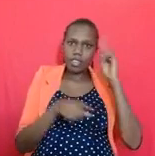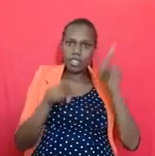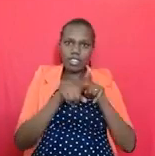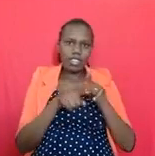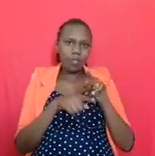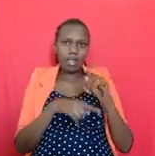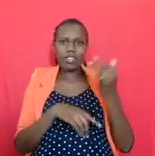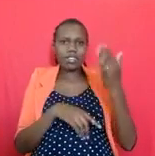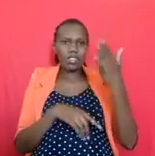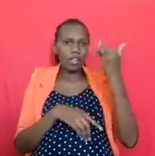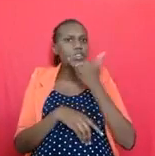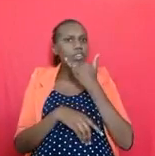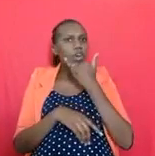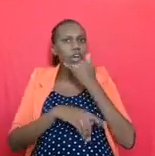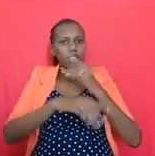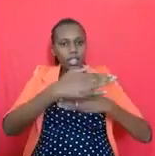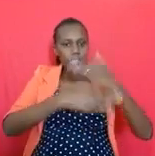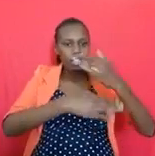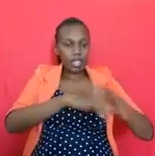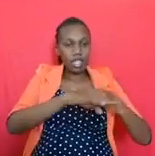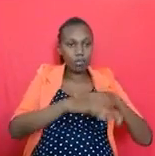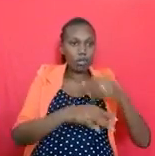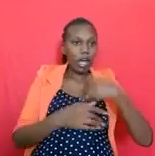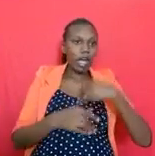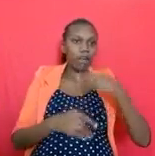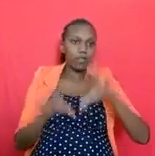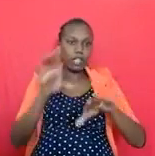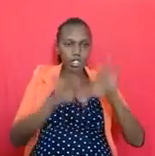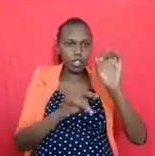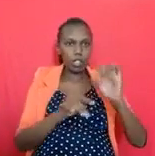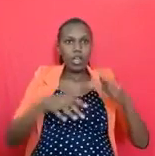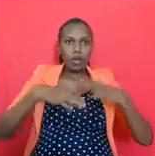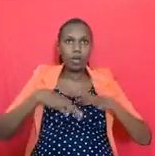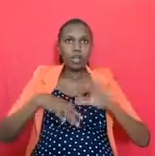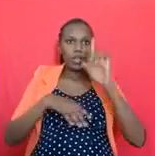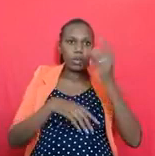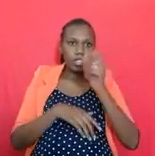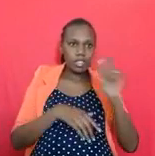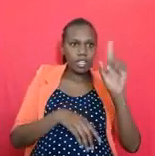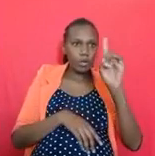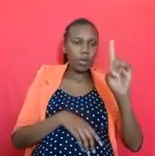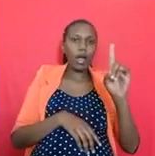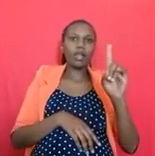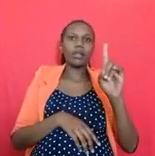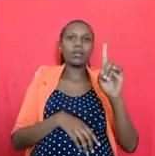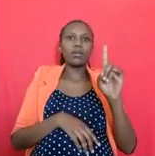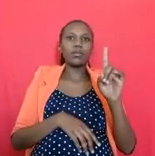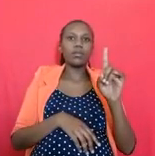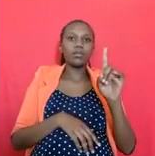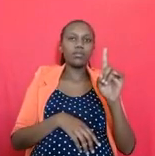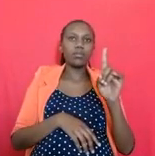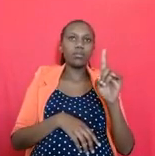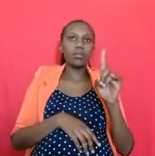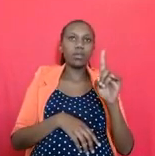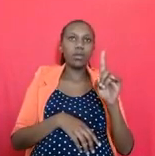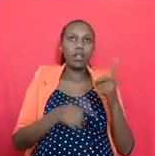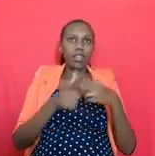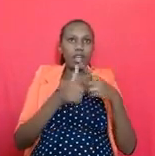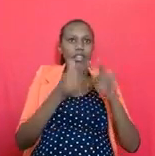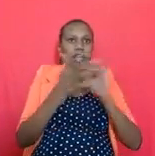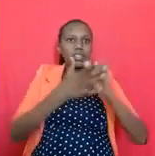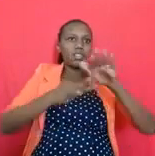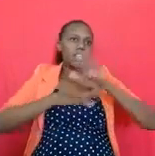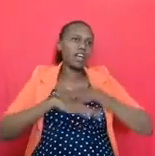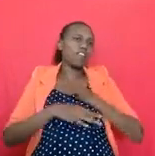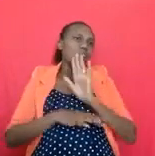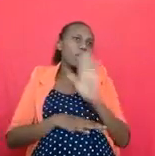kuligo hedege hili atoga adhurana. Mudu asa ina formu we mwe atini ya nominate wo. Nega akoro